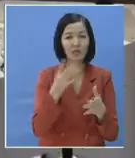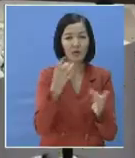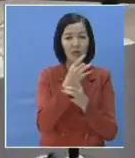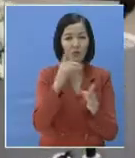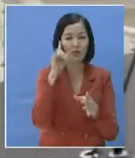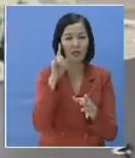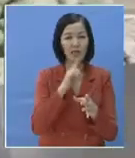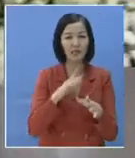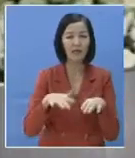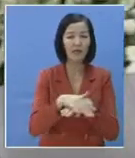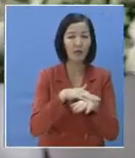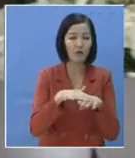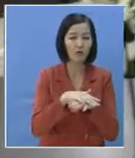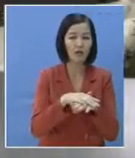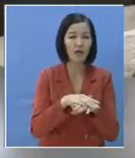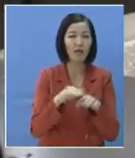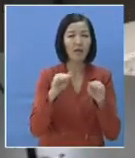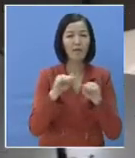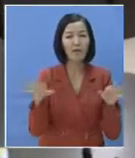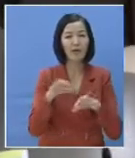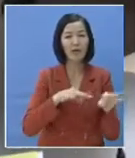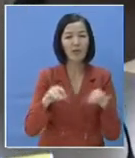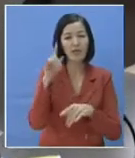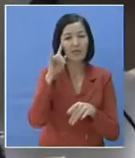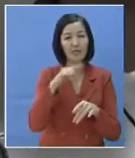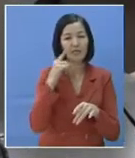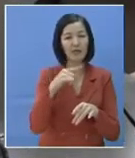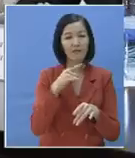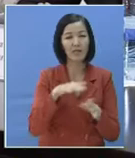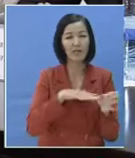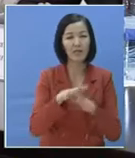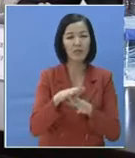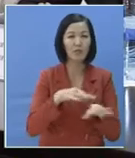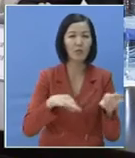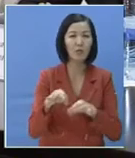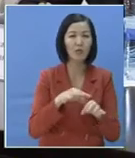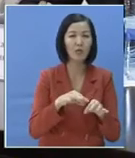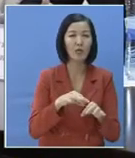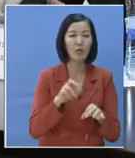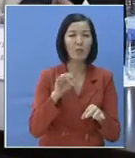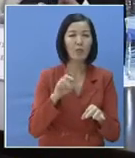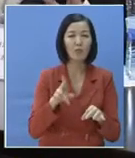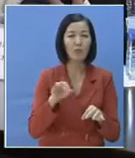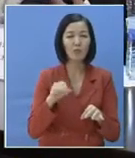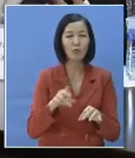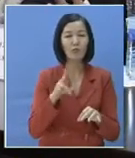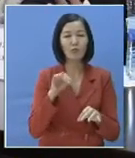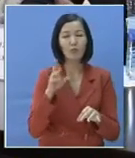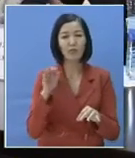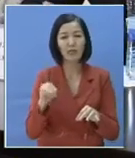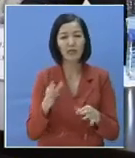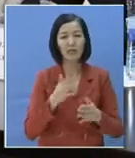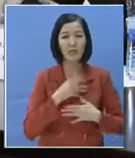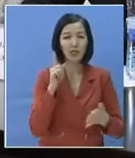культурой казахского народа. Кроме того, в рамках продвижения казахского языка реализуются проекты «Букросинг» и «Буктейтинг». «Наша